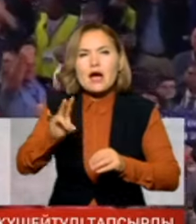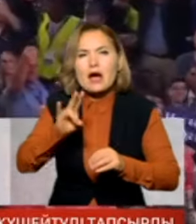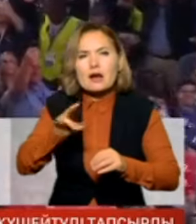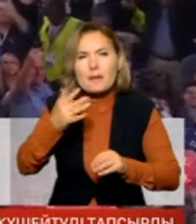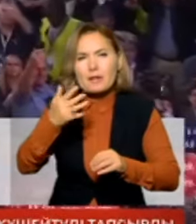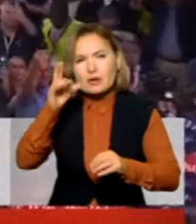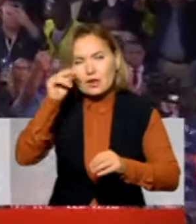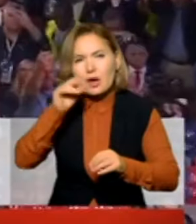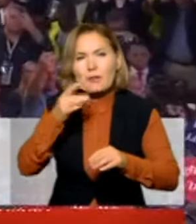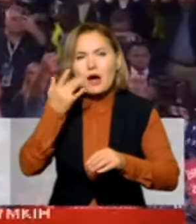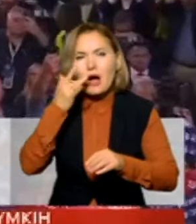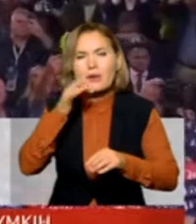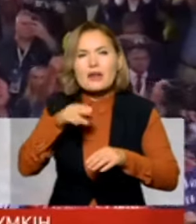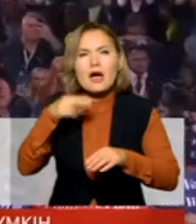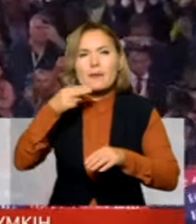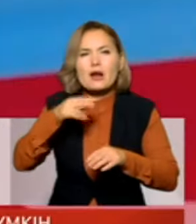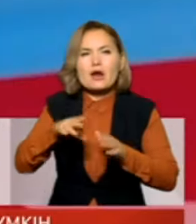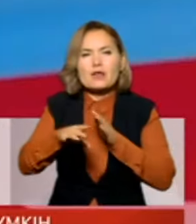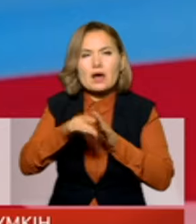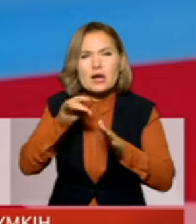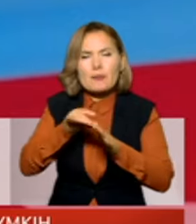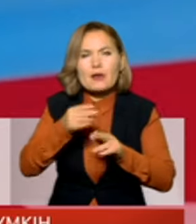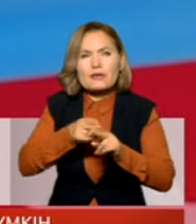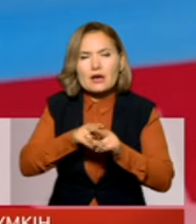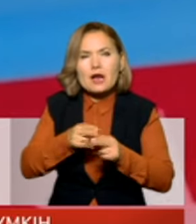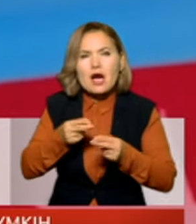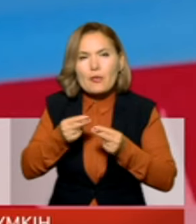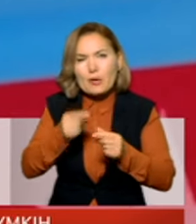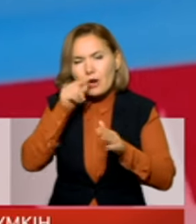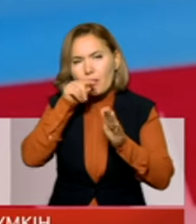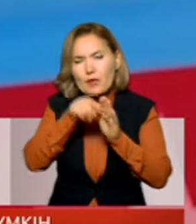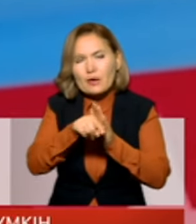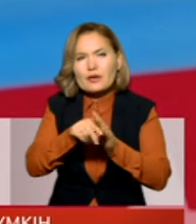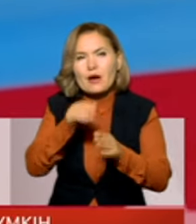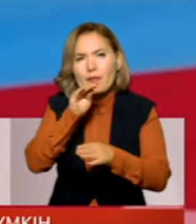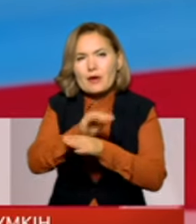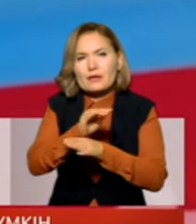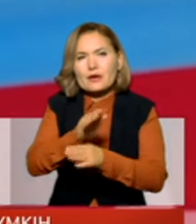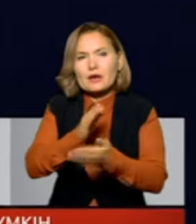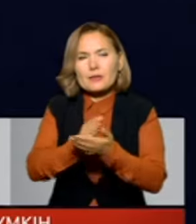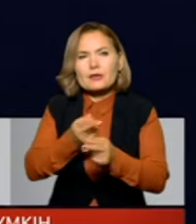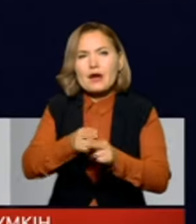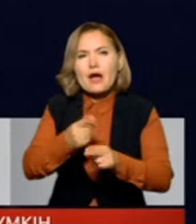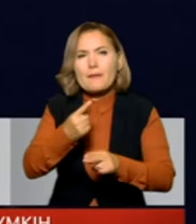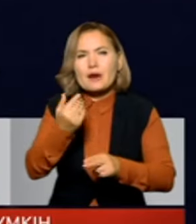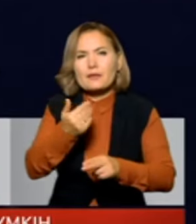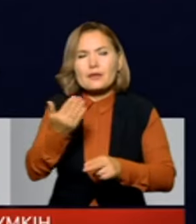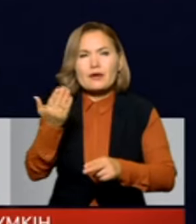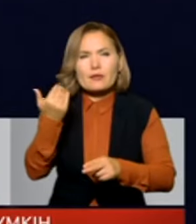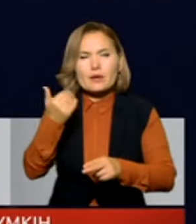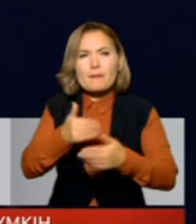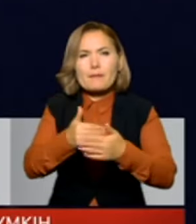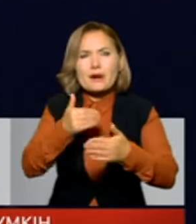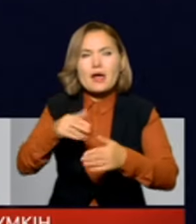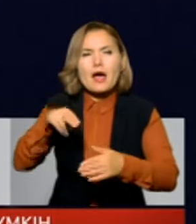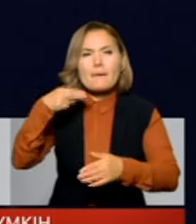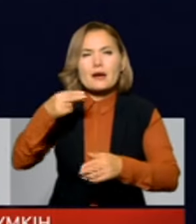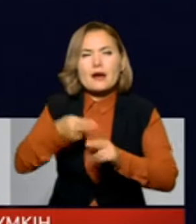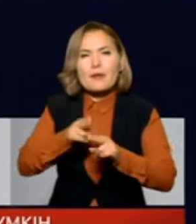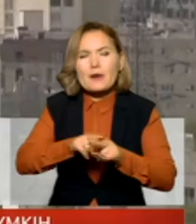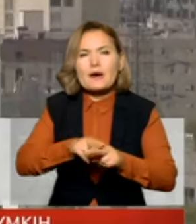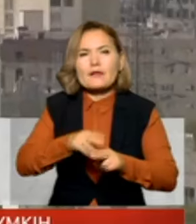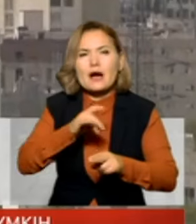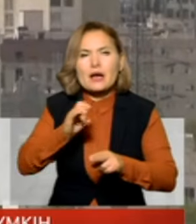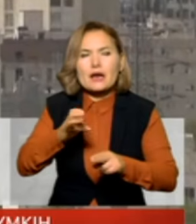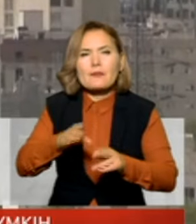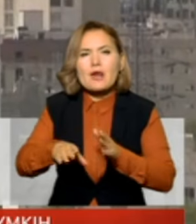қарашаның 5-інде өтетін АқШ президент сайлауына ықпал етпек болды, деп айыптады. Бір апта бұрын президенттікке кандидаттар Трамп пен Харрис-тің